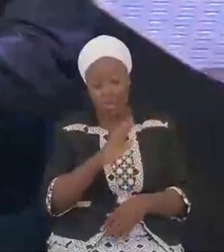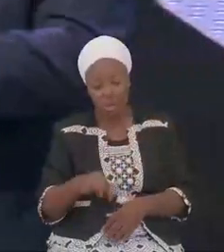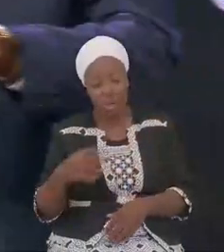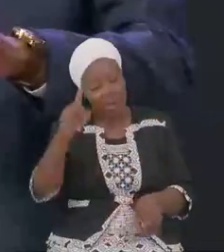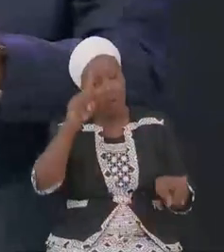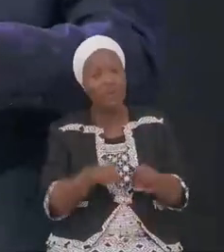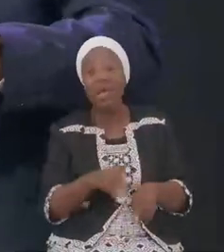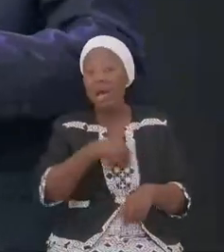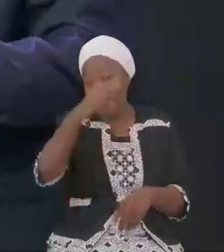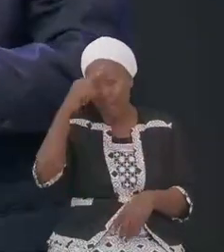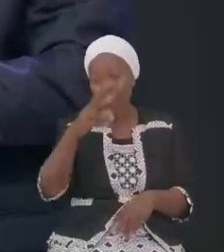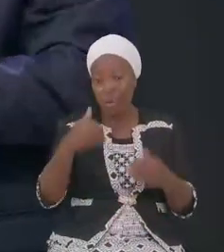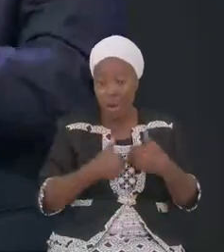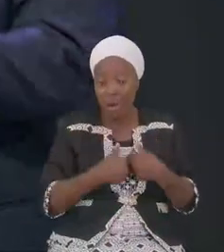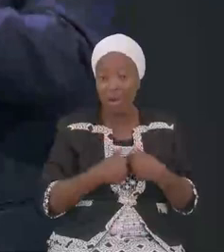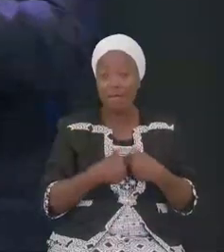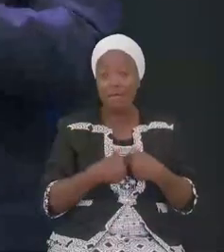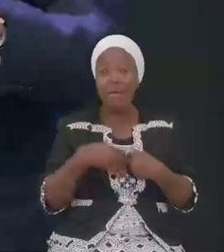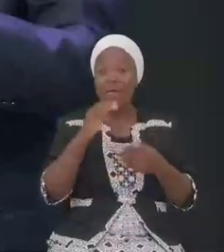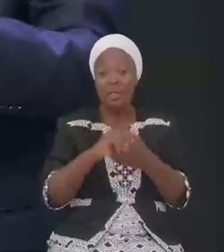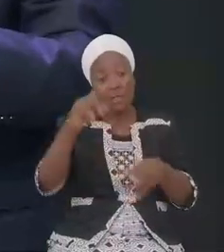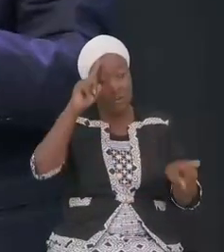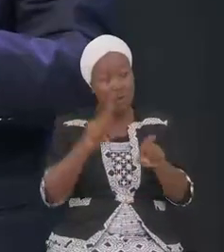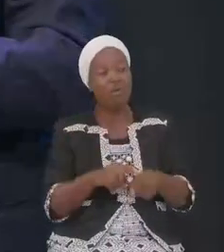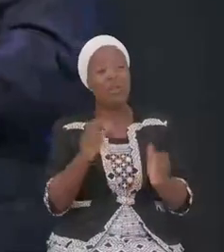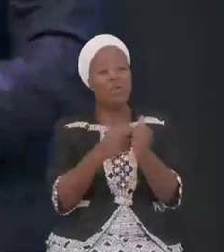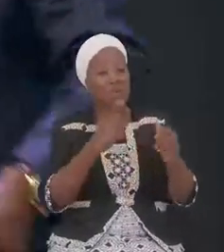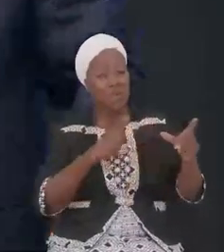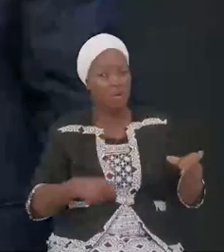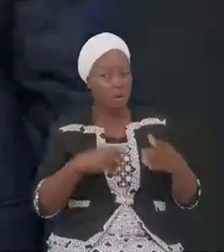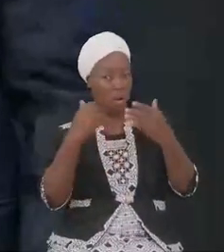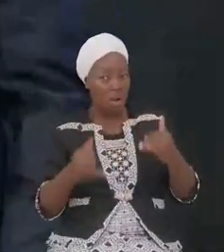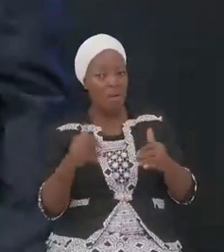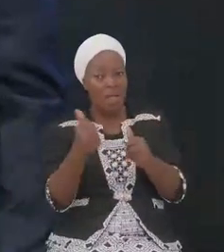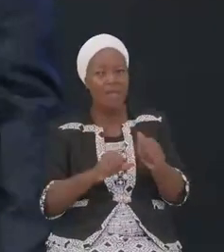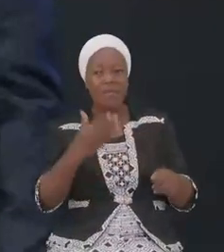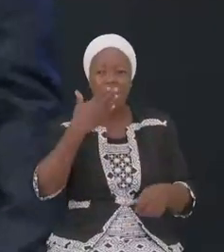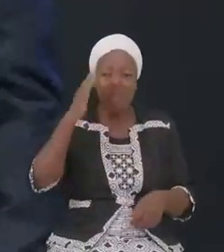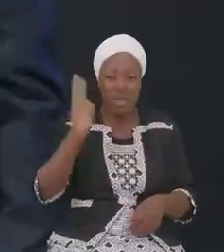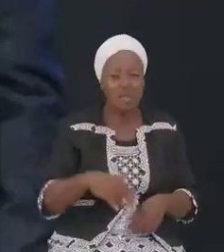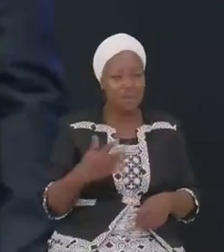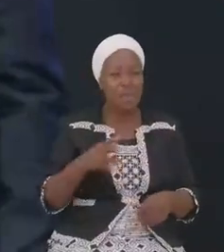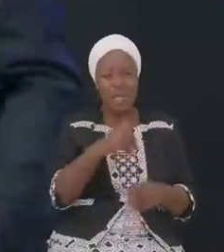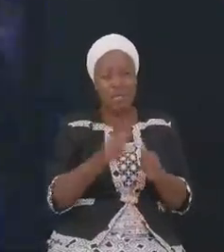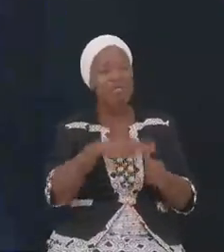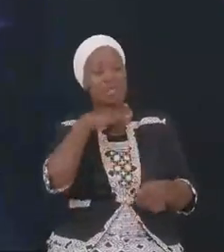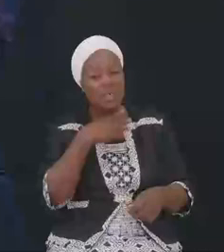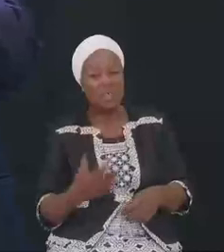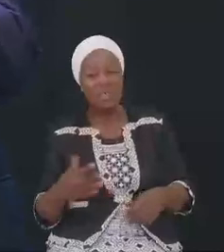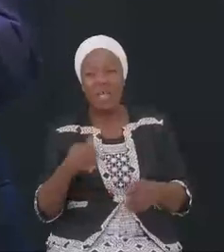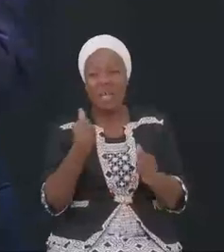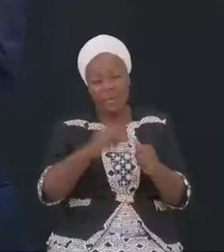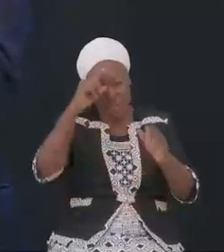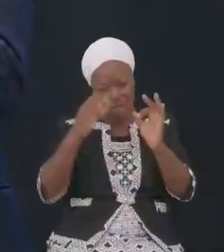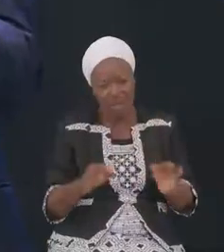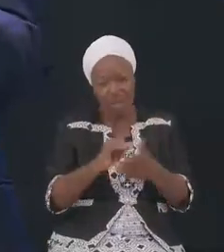l'alliance. Parce que tu as maintenant, tu as fait l'alliance avec le Seigneur et toutes choses mauvaises, toutes